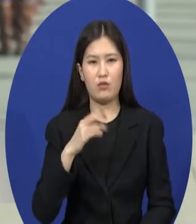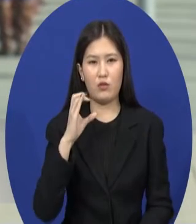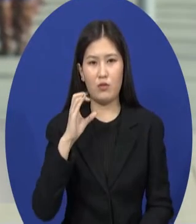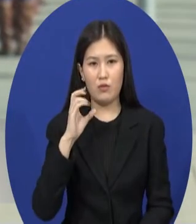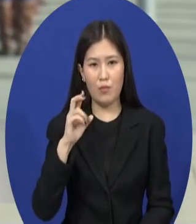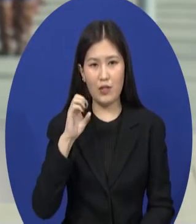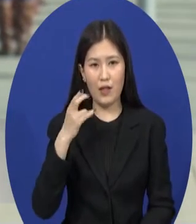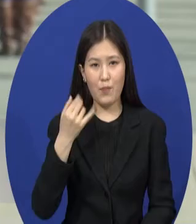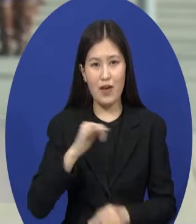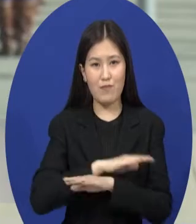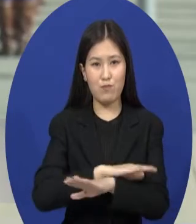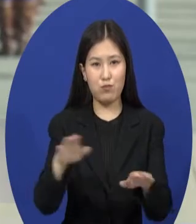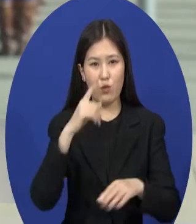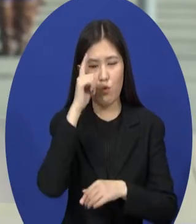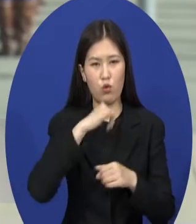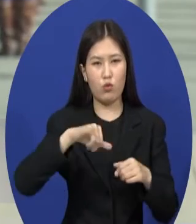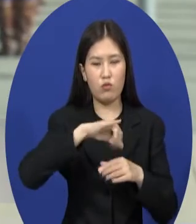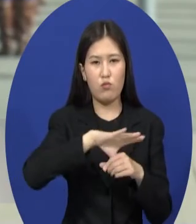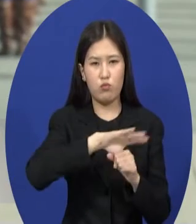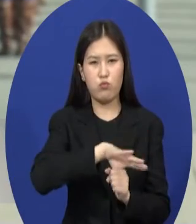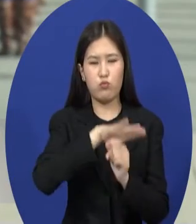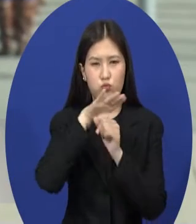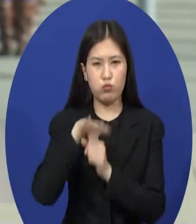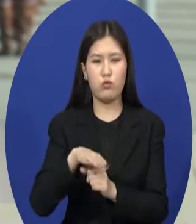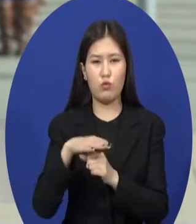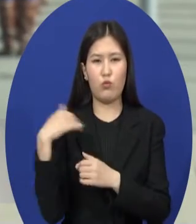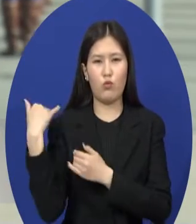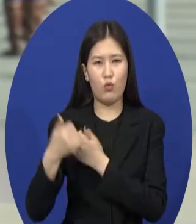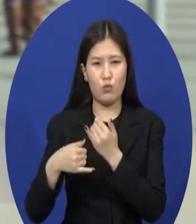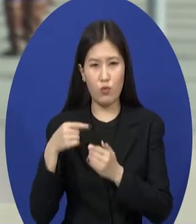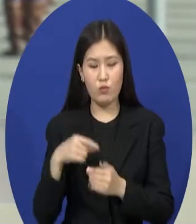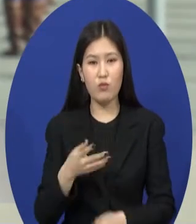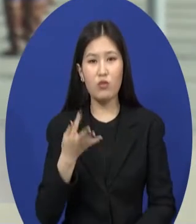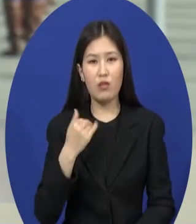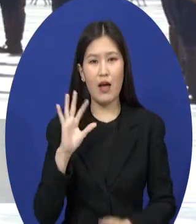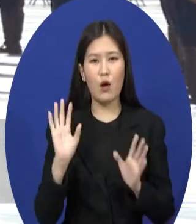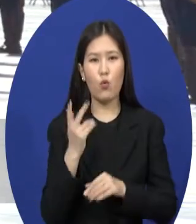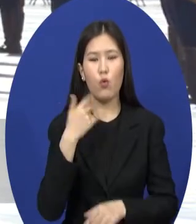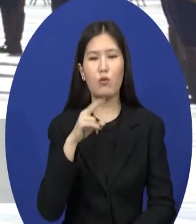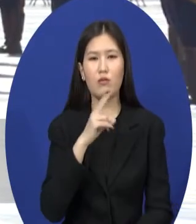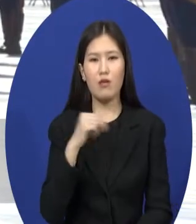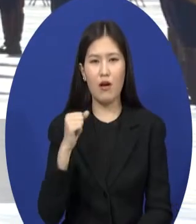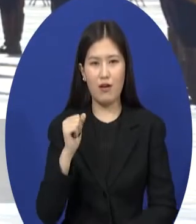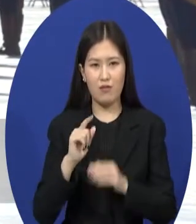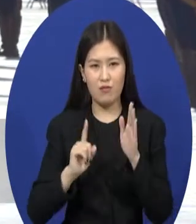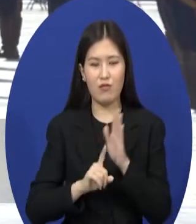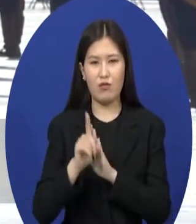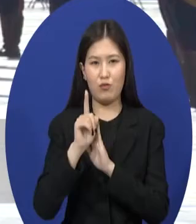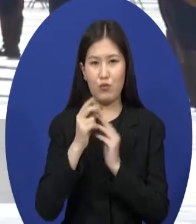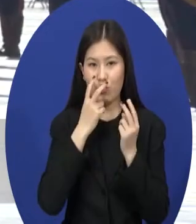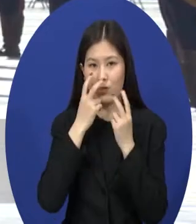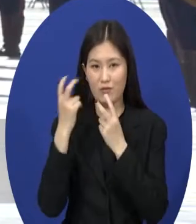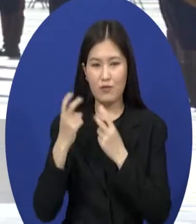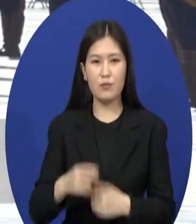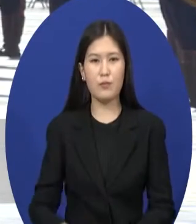төрийн далбааг ёсчлон мандуулдаг уламжлалт огцсон. Өнөөдөр бид 13 дахь удаагийн ёслолыг үзэж байна.